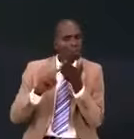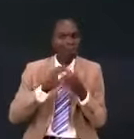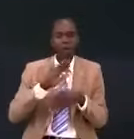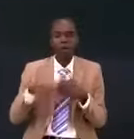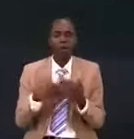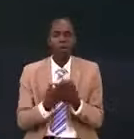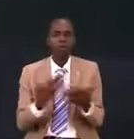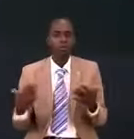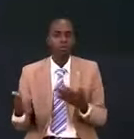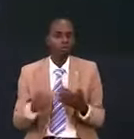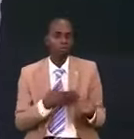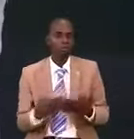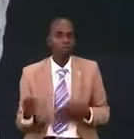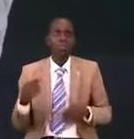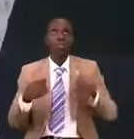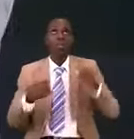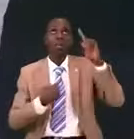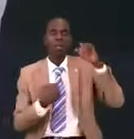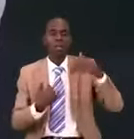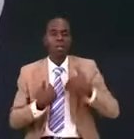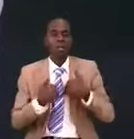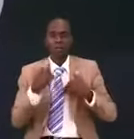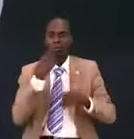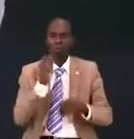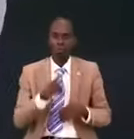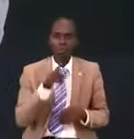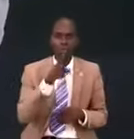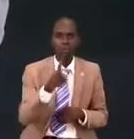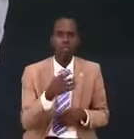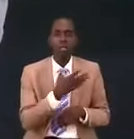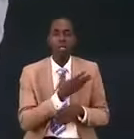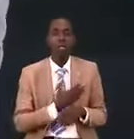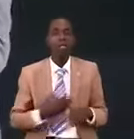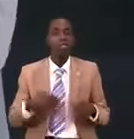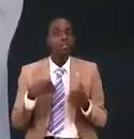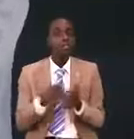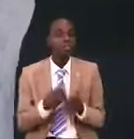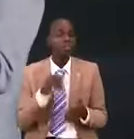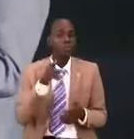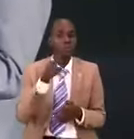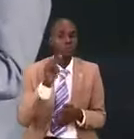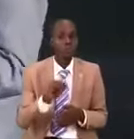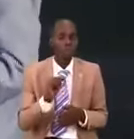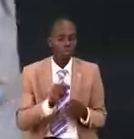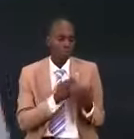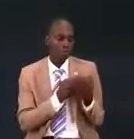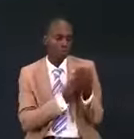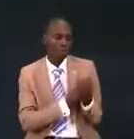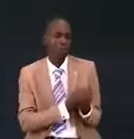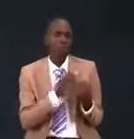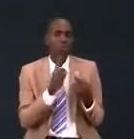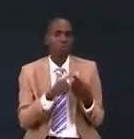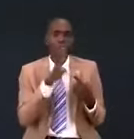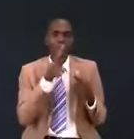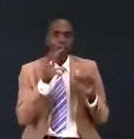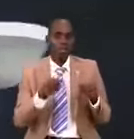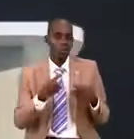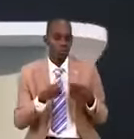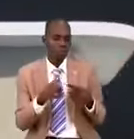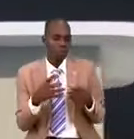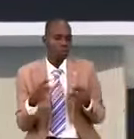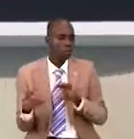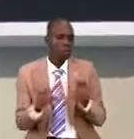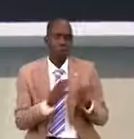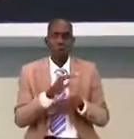je suis avec vous il faut du courage afin donc de pouvoir aller vers ces pharisiens d'aller verser ça du sien et